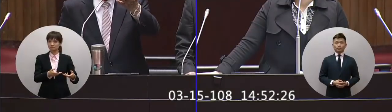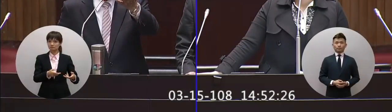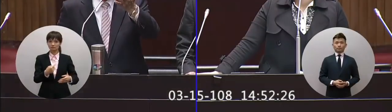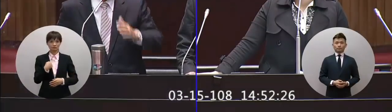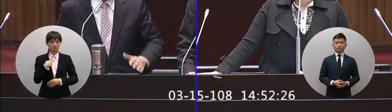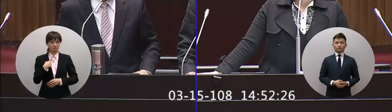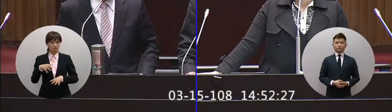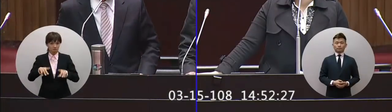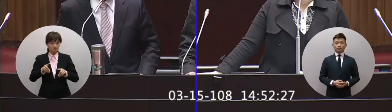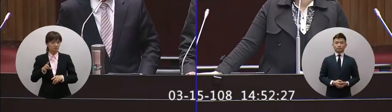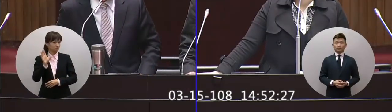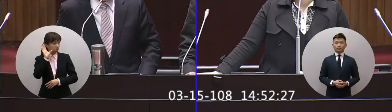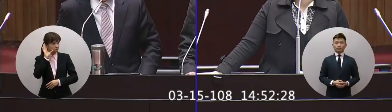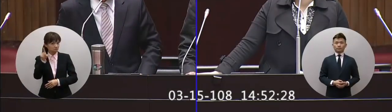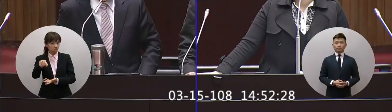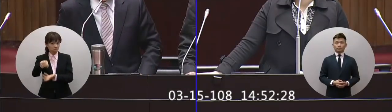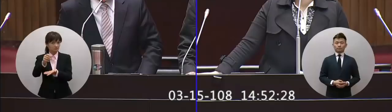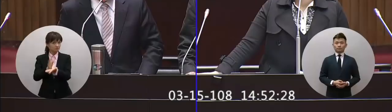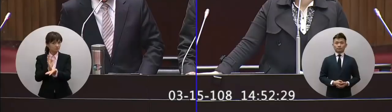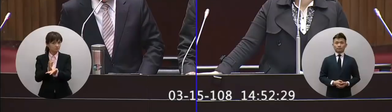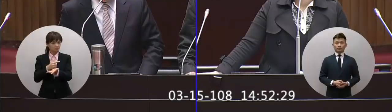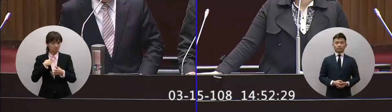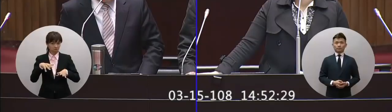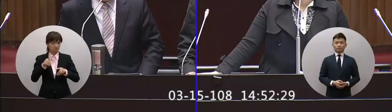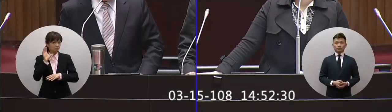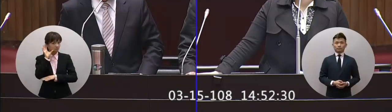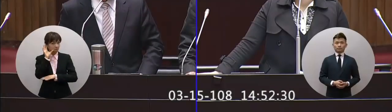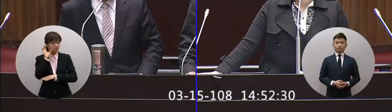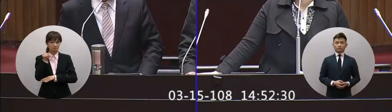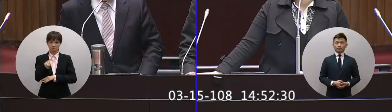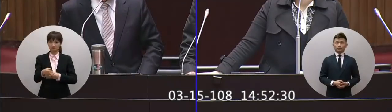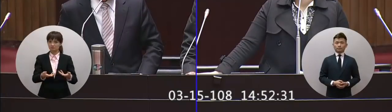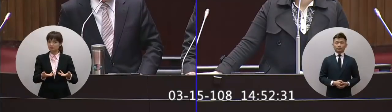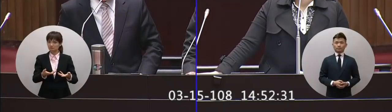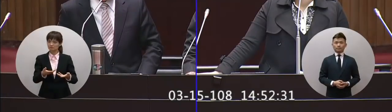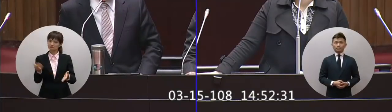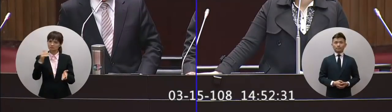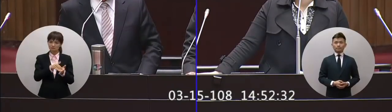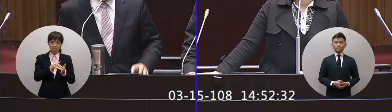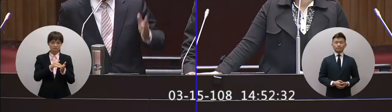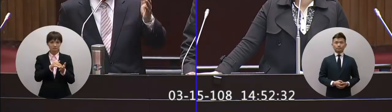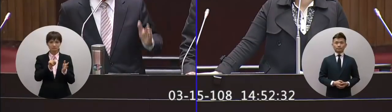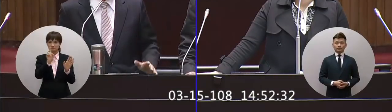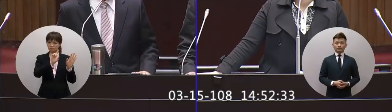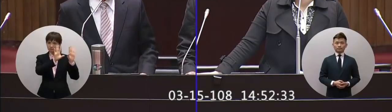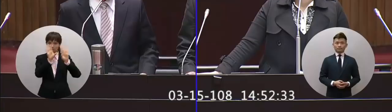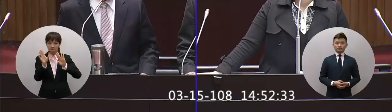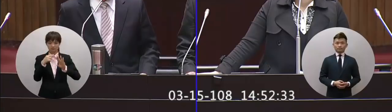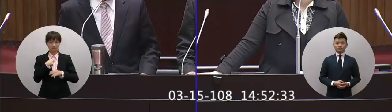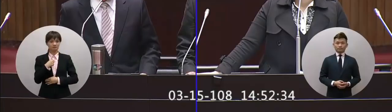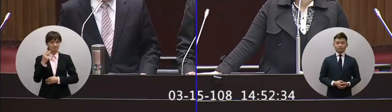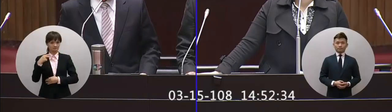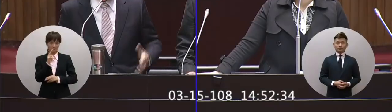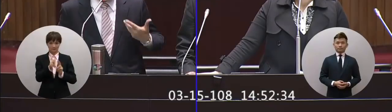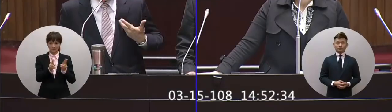我第一次听委员提，所以这个案到底是怎么样的情况，要请相关部